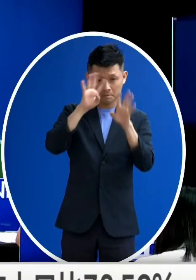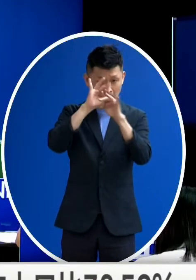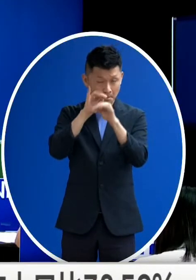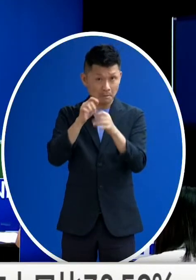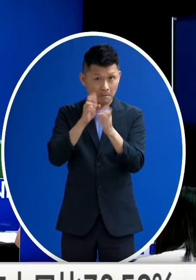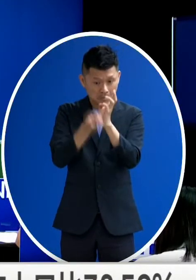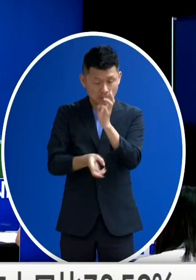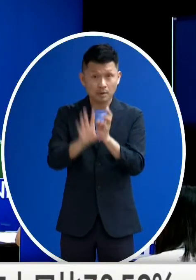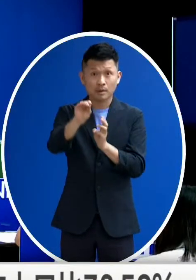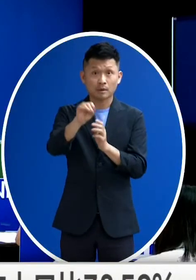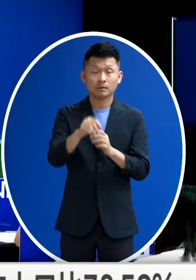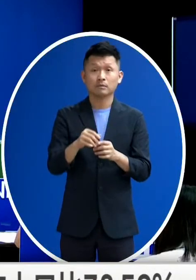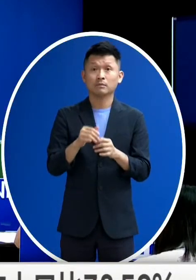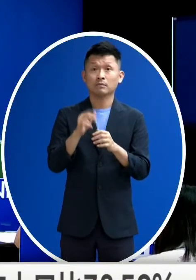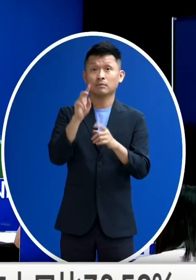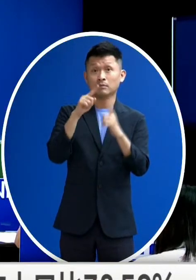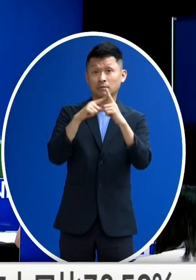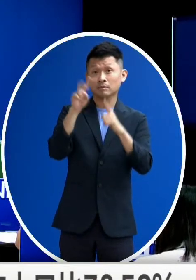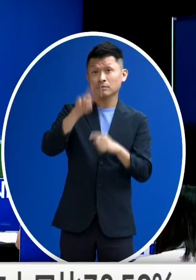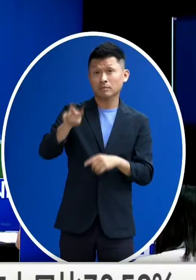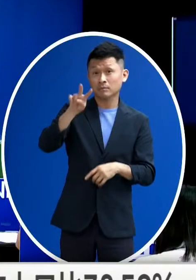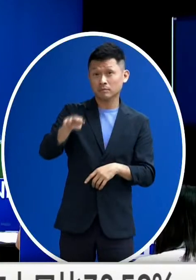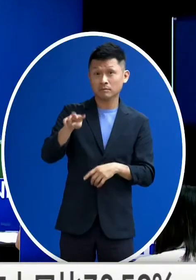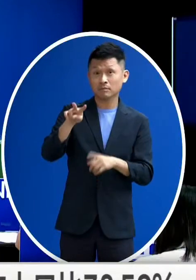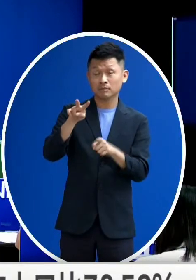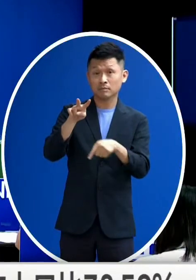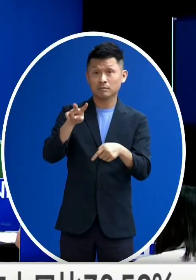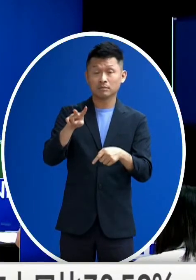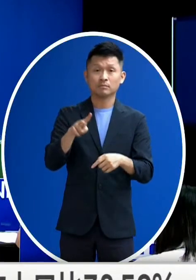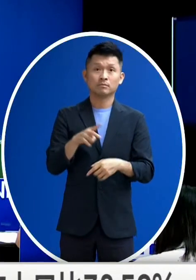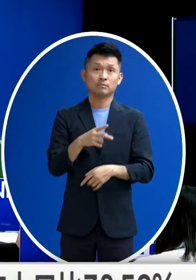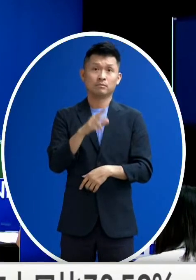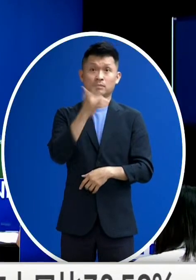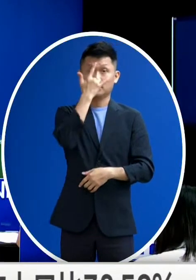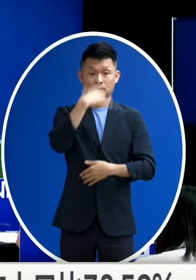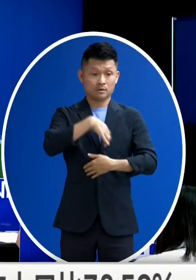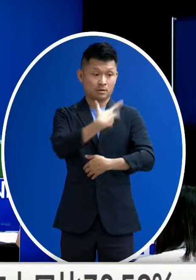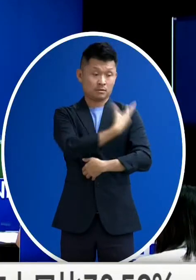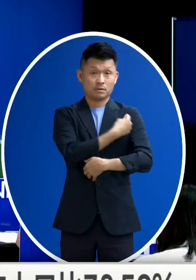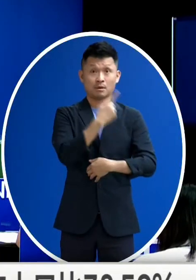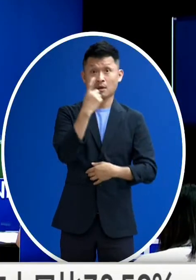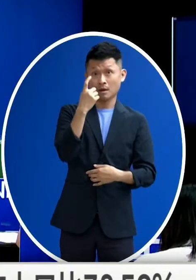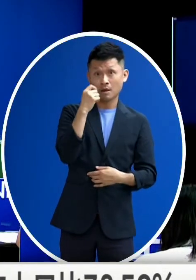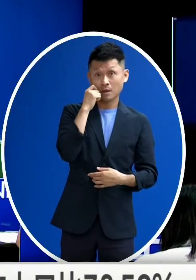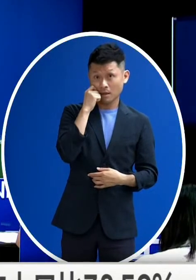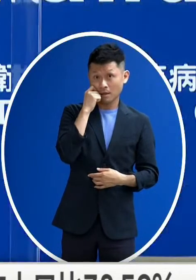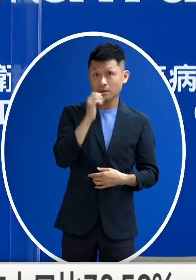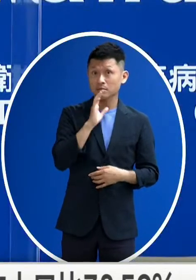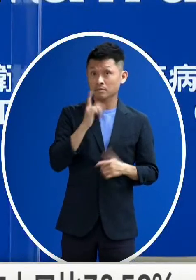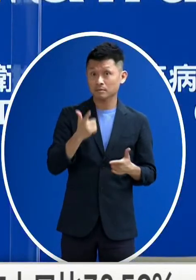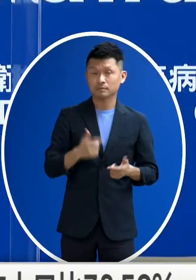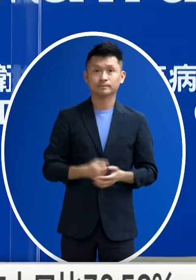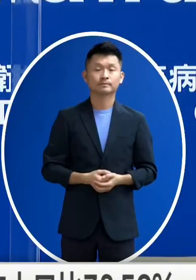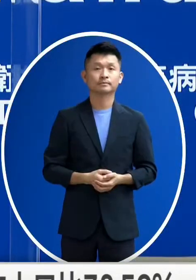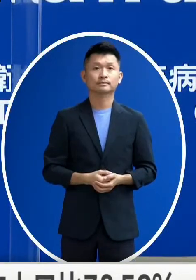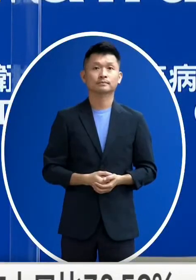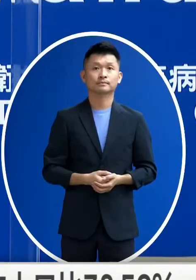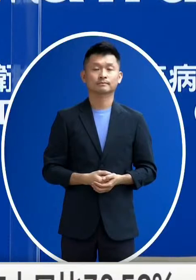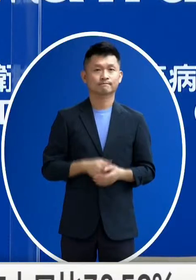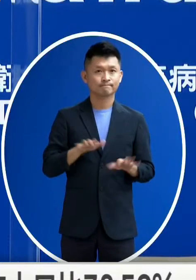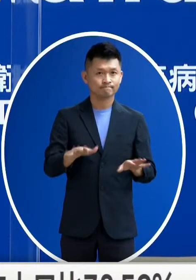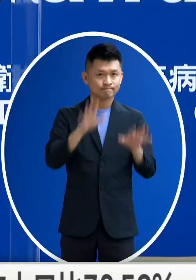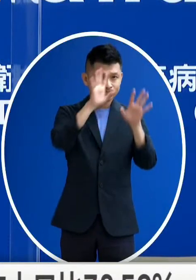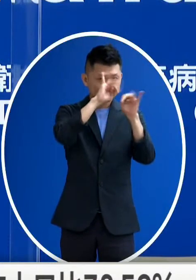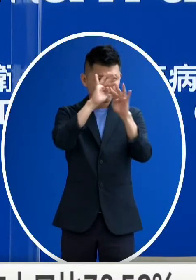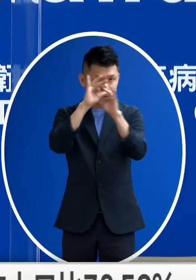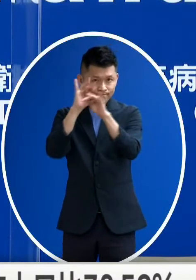说，是这2000人都打不到莫德纳的第二剂吗？还是怎么样的一个状况？谢谢。 在我们调查